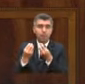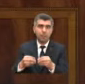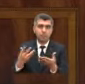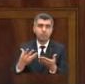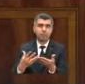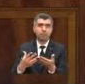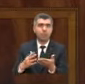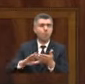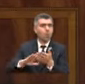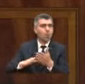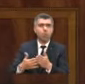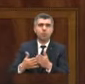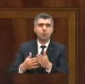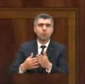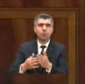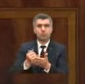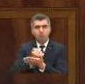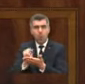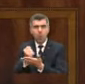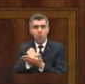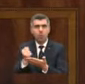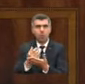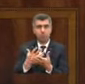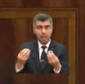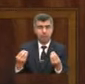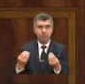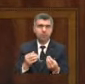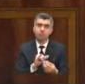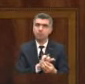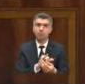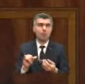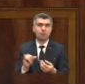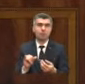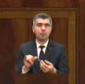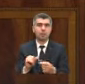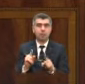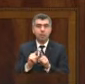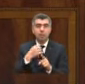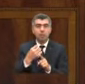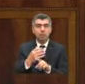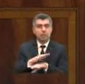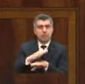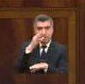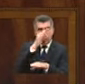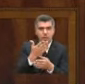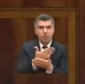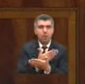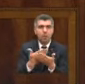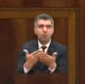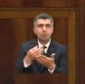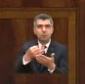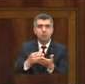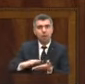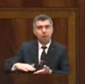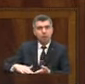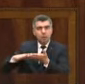رغم نديروا فيها التصحيحات اللي بغى يكونوا، رغم أنه تكون واحد الإرادة سياسية متوفرة باش أننا نأهلوا